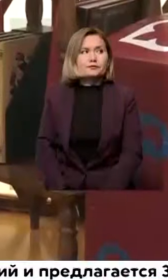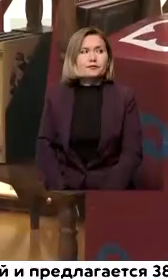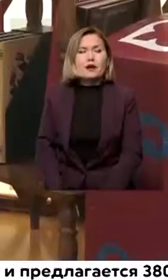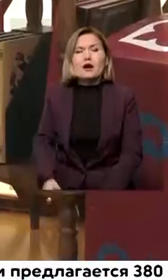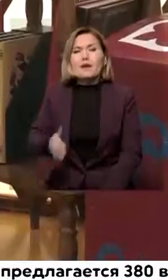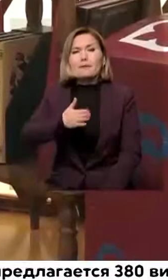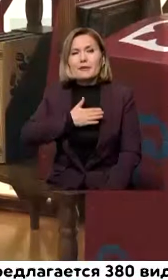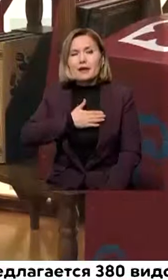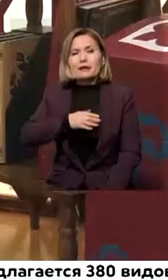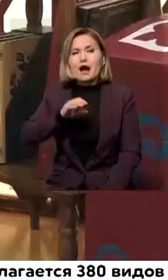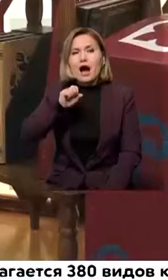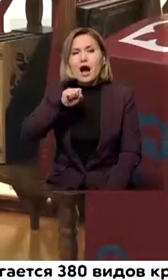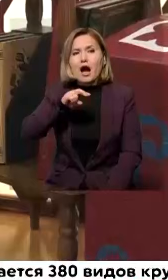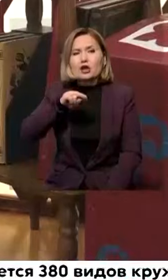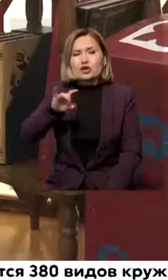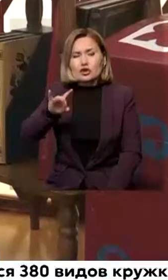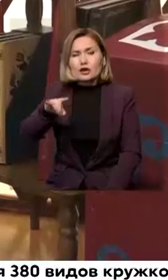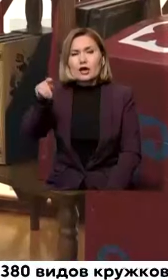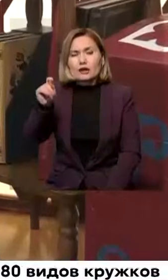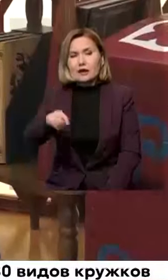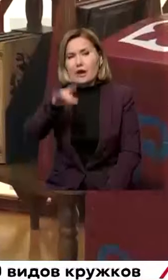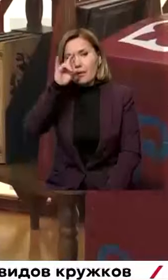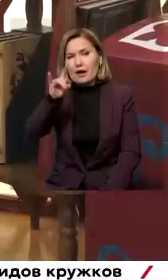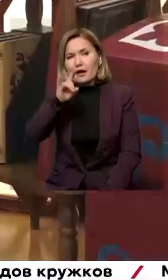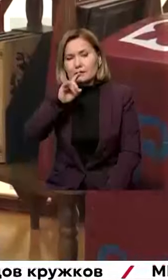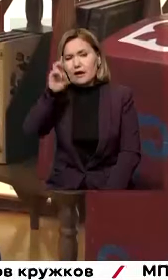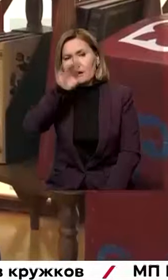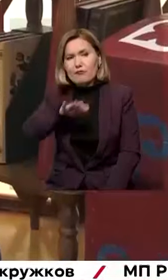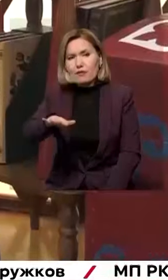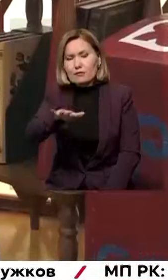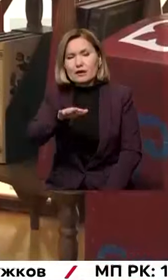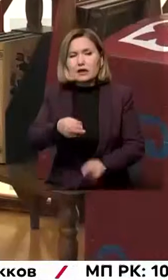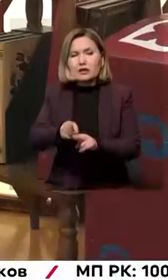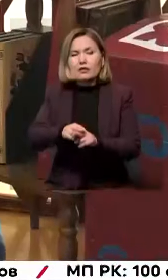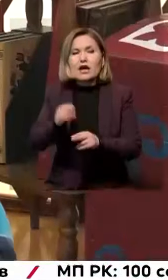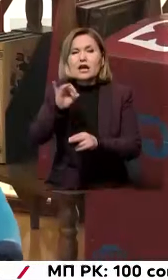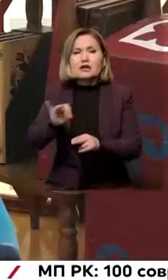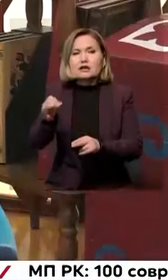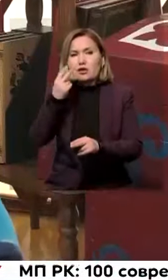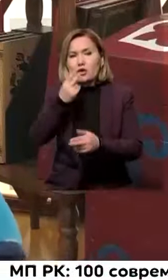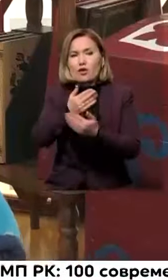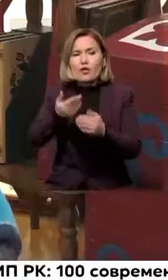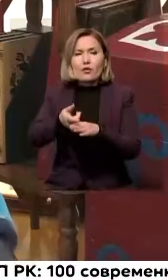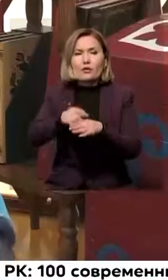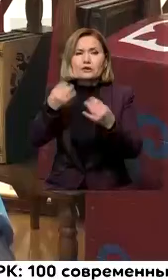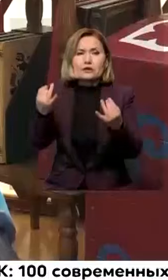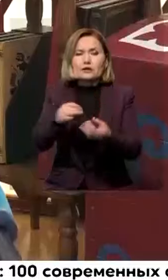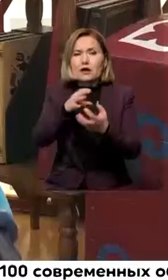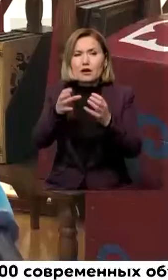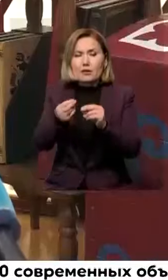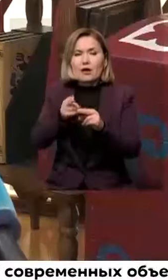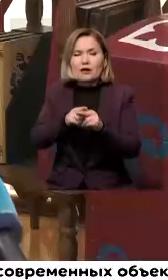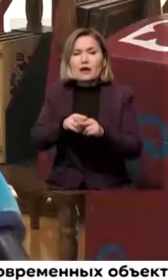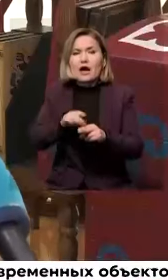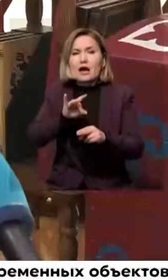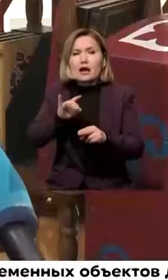Мен алжирлікпін. Бүгін қазақ елімен танысқаныма қуаныштымын. Киіз үйдің безендірілуі ерекше. Сандықтары алжирдегідей, дөңгелек үстелде біздегідей. Бұл